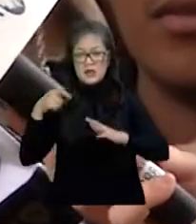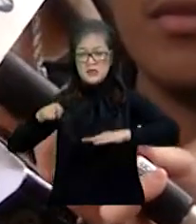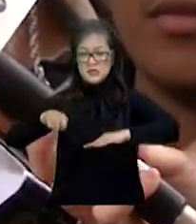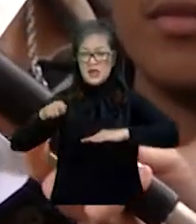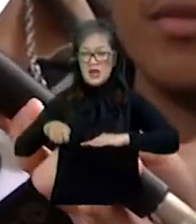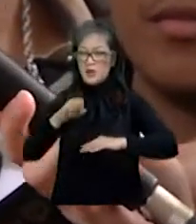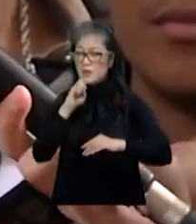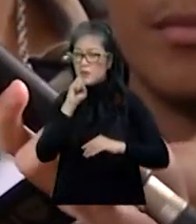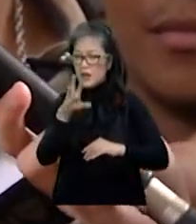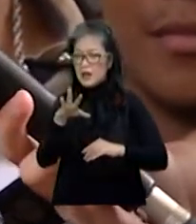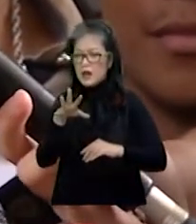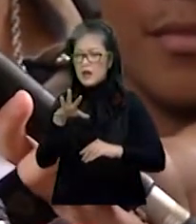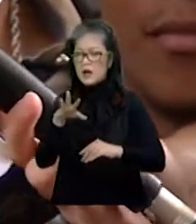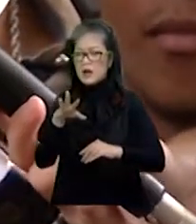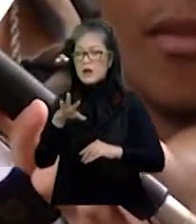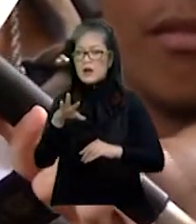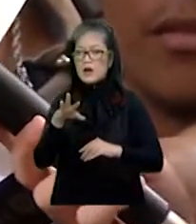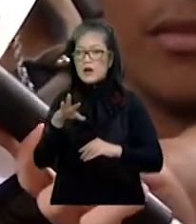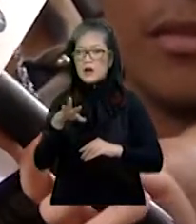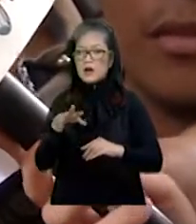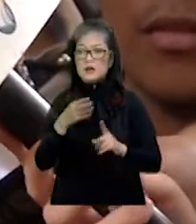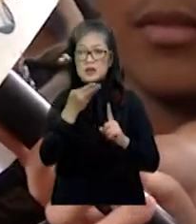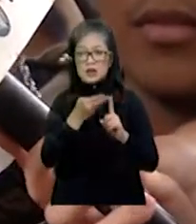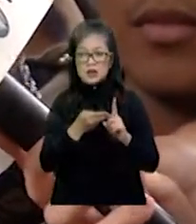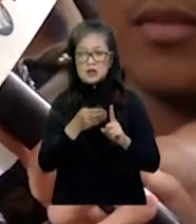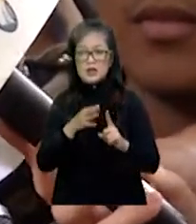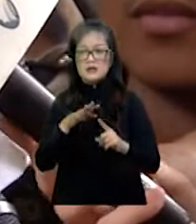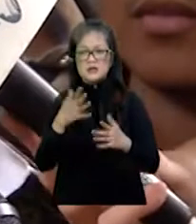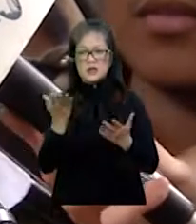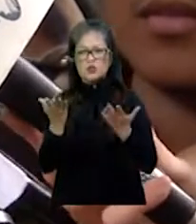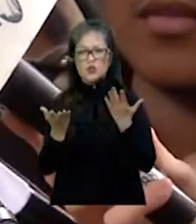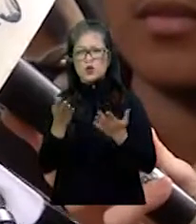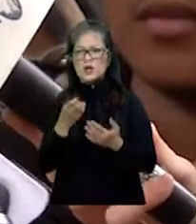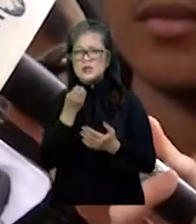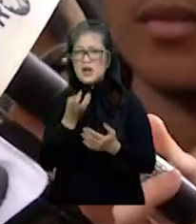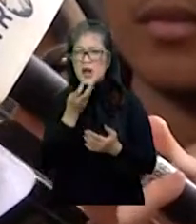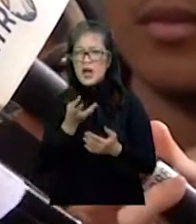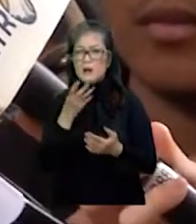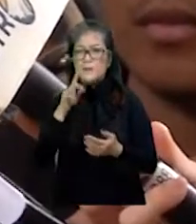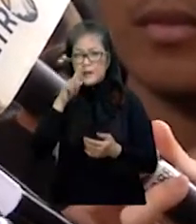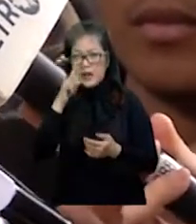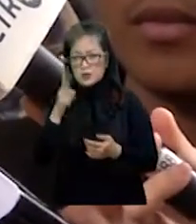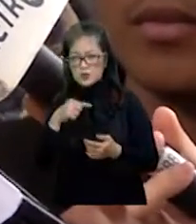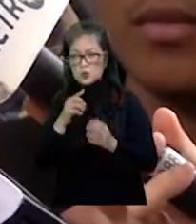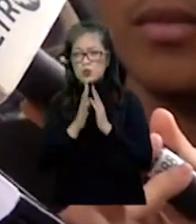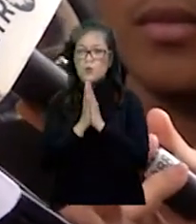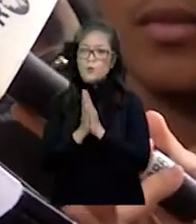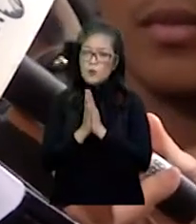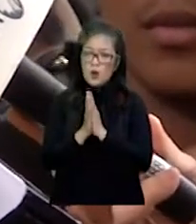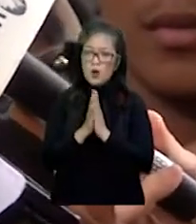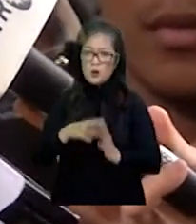bahwa keterangan ini bisa menjadi keterangan palsu maka Kami memohon kepada majelis hakim